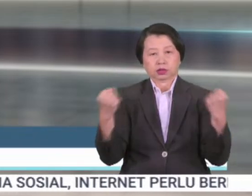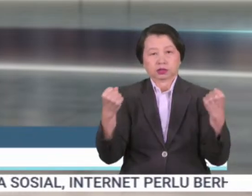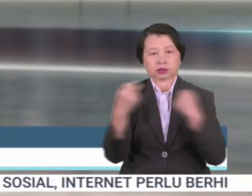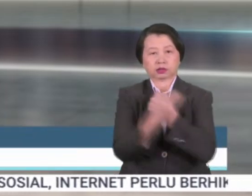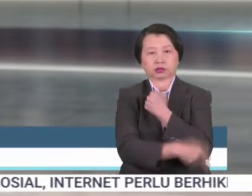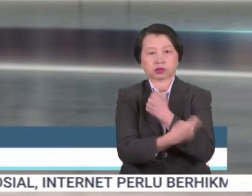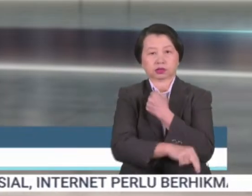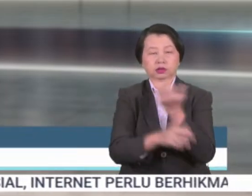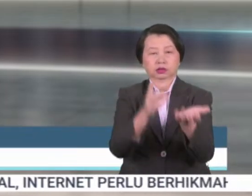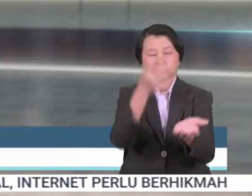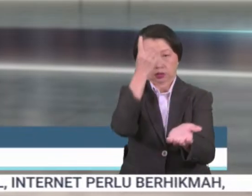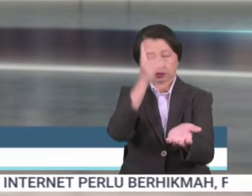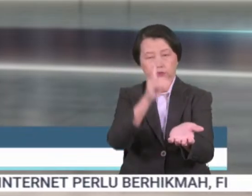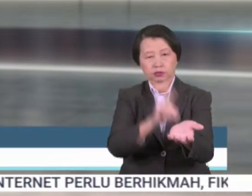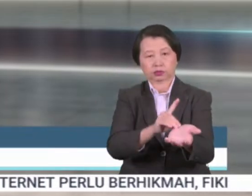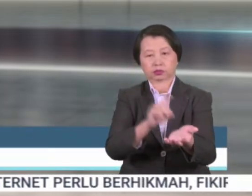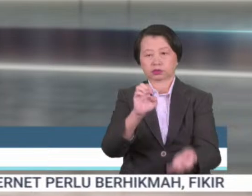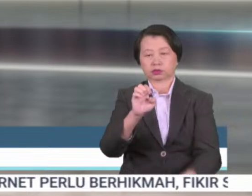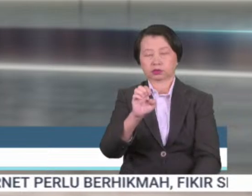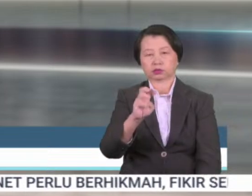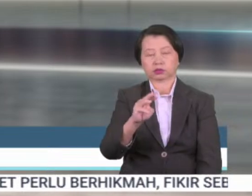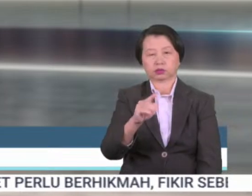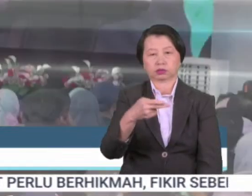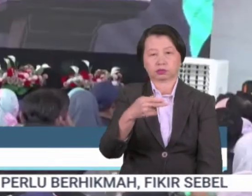Negeri Datuk Dr kasmani